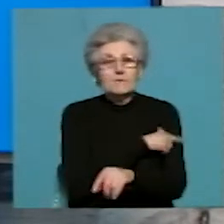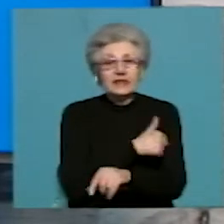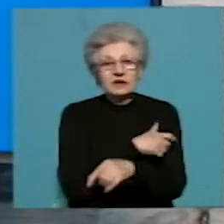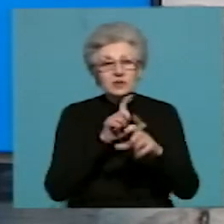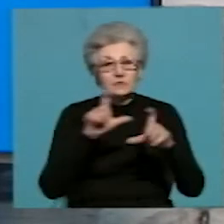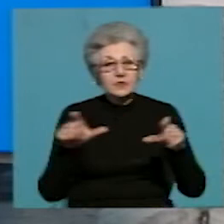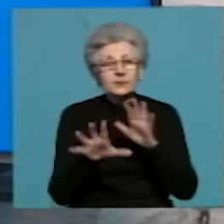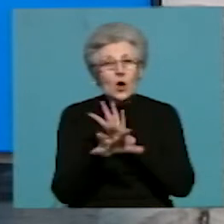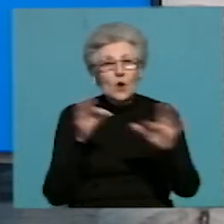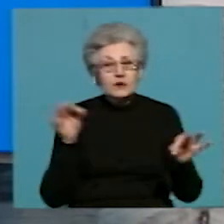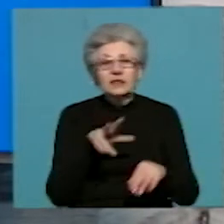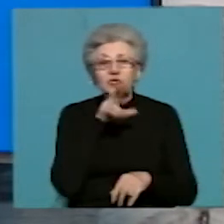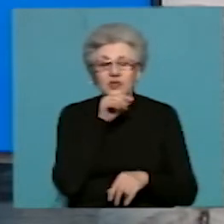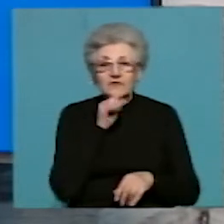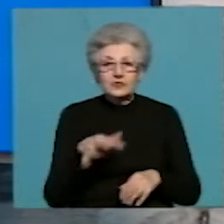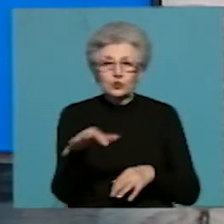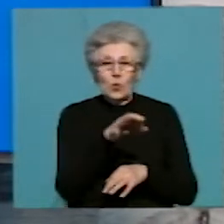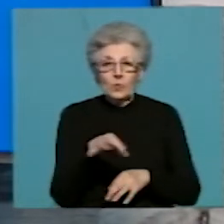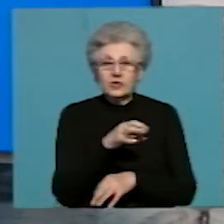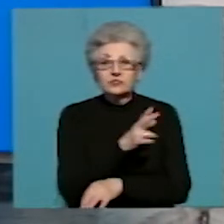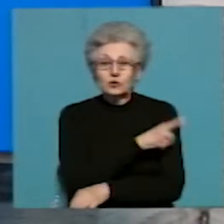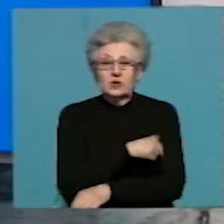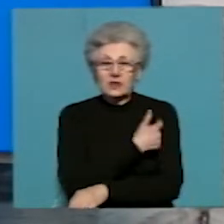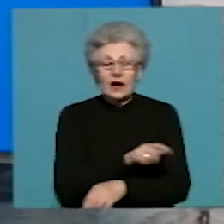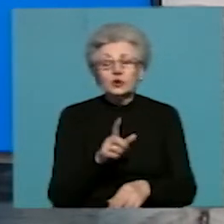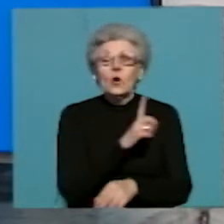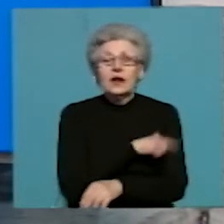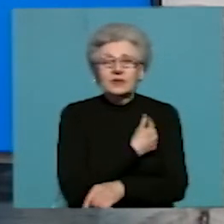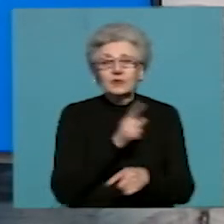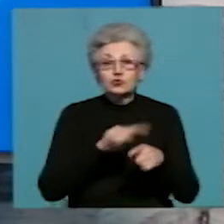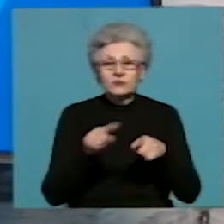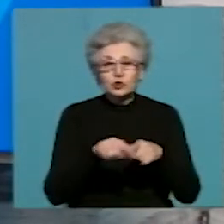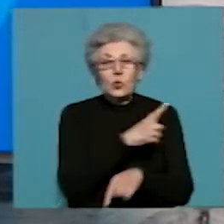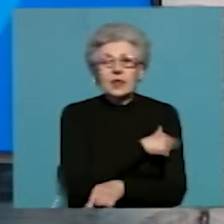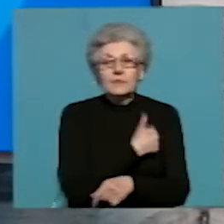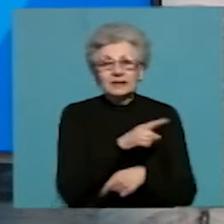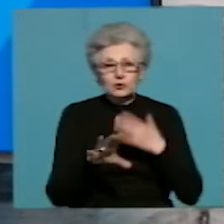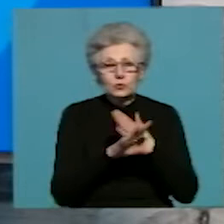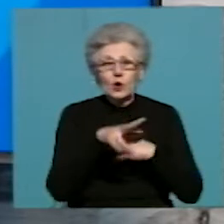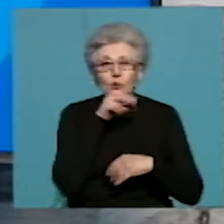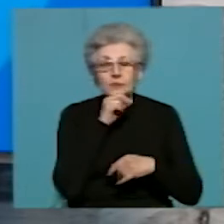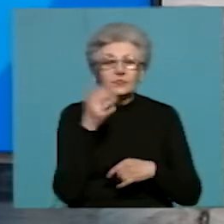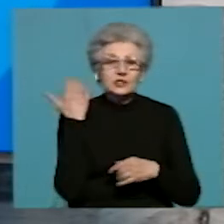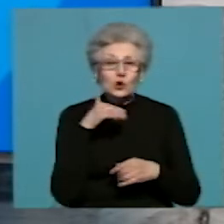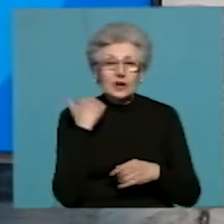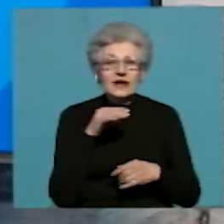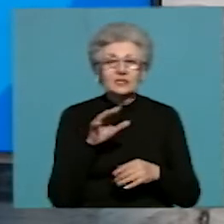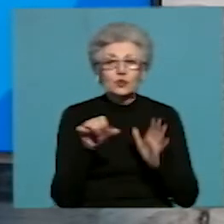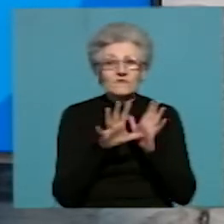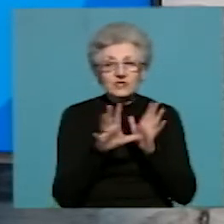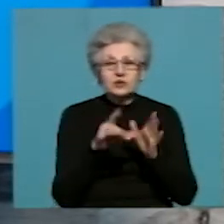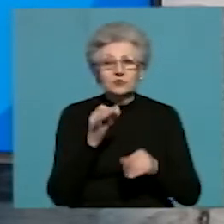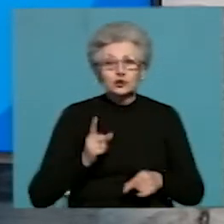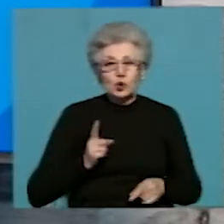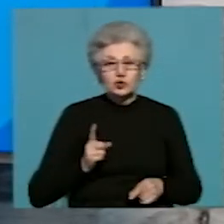Чернівецькій області обрали Чернівецьку обласну клінічну лікарню, лікарню швидкої медичної допомоги у Чернівцях, Сокиря, Янську, Вижницьку та